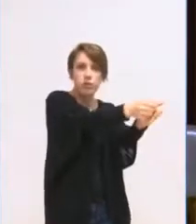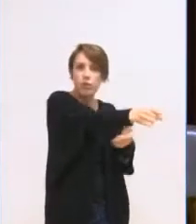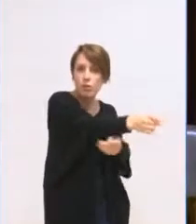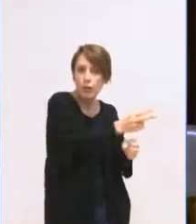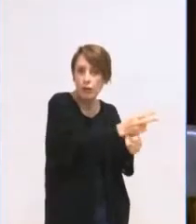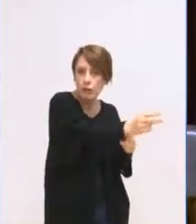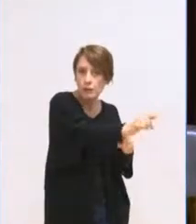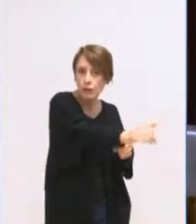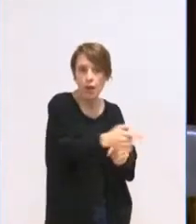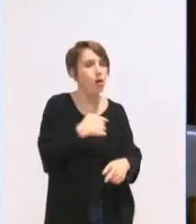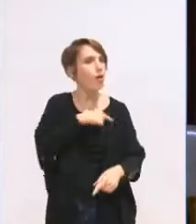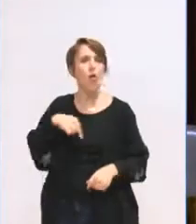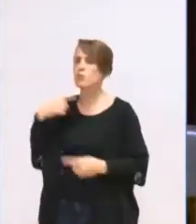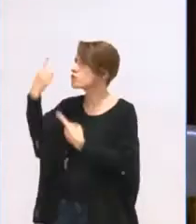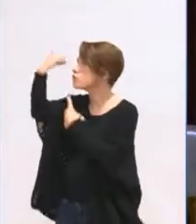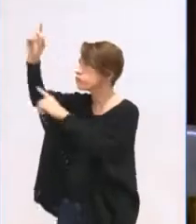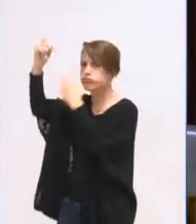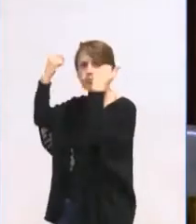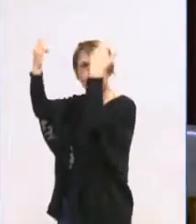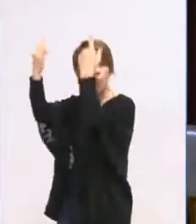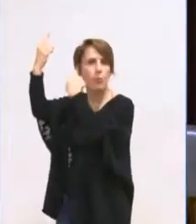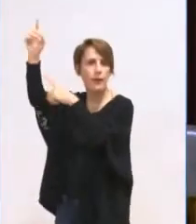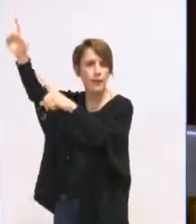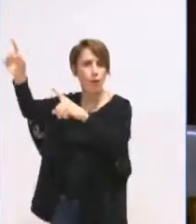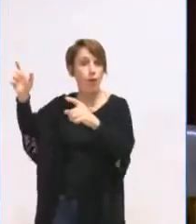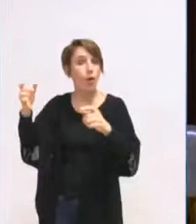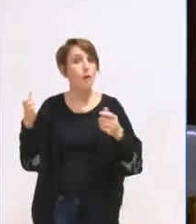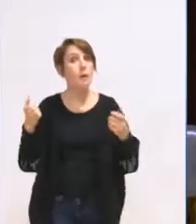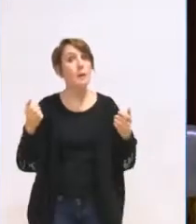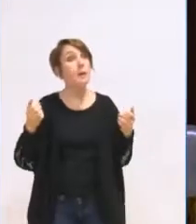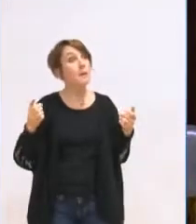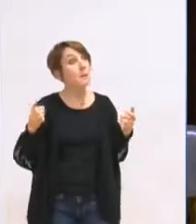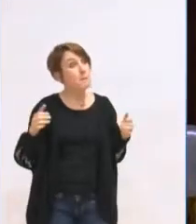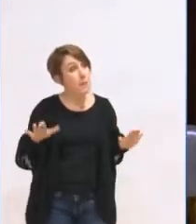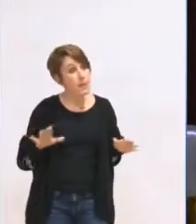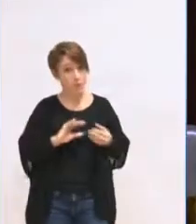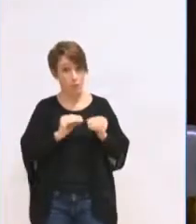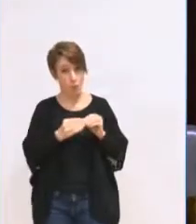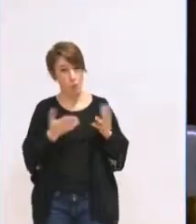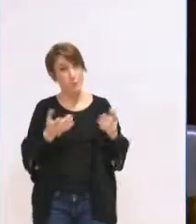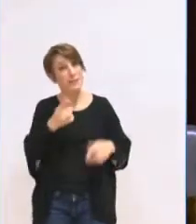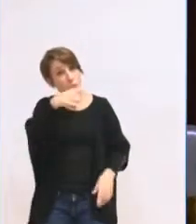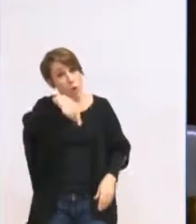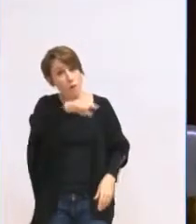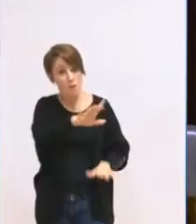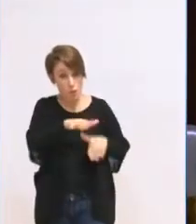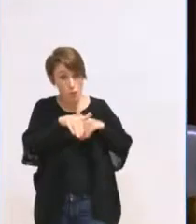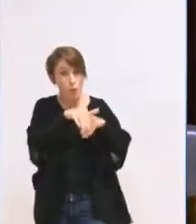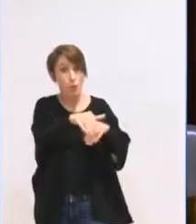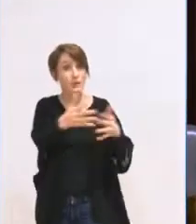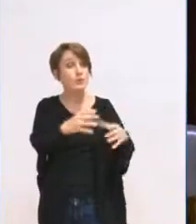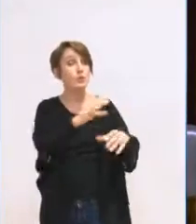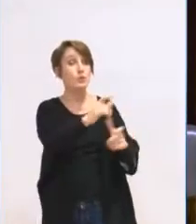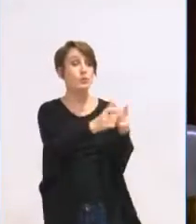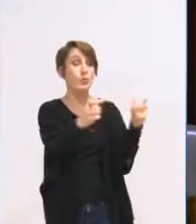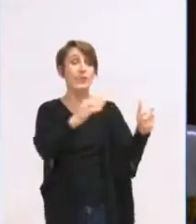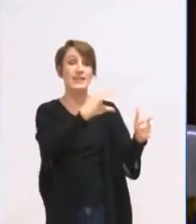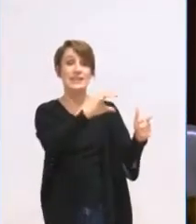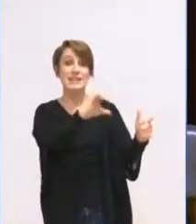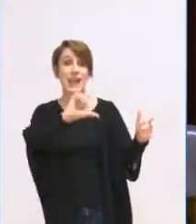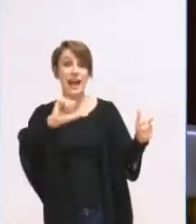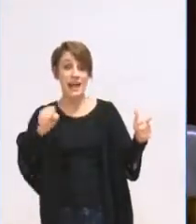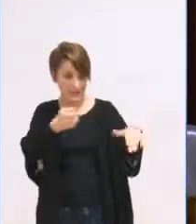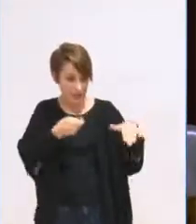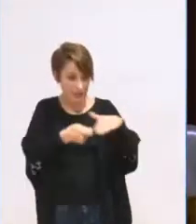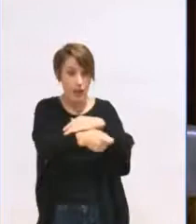vous continuez à baisser la subvention du CCAS, qui baissera dans les faits de 600 000